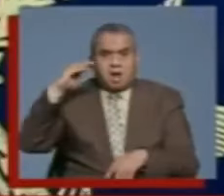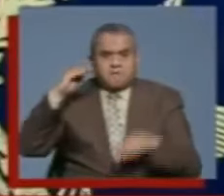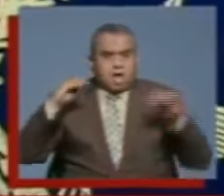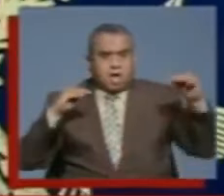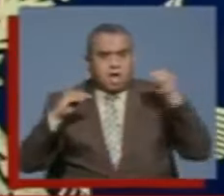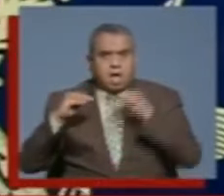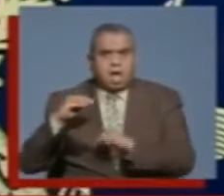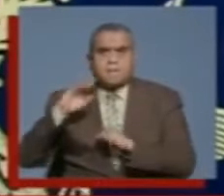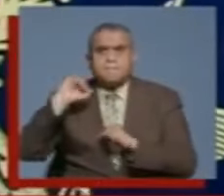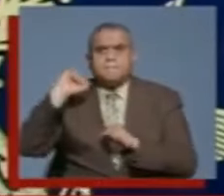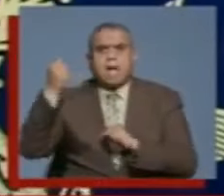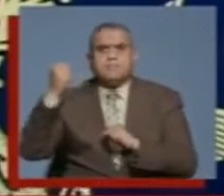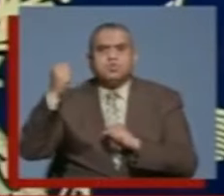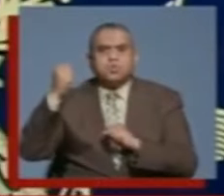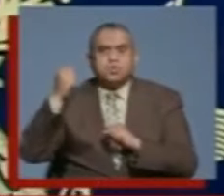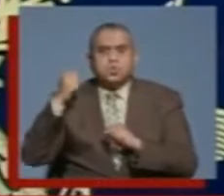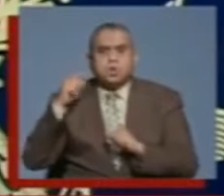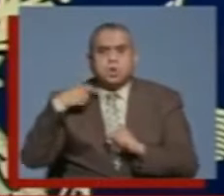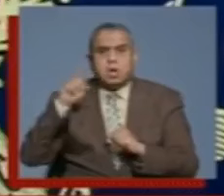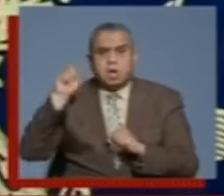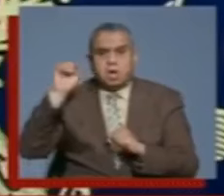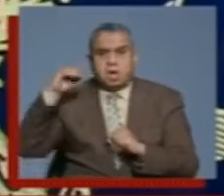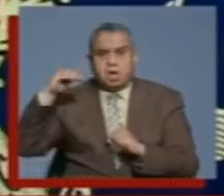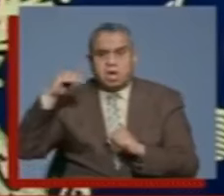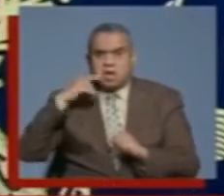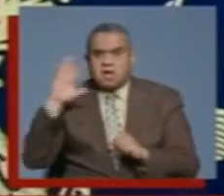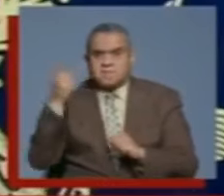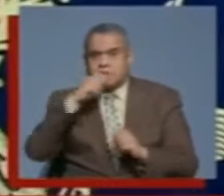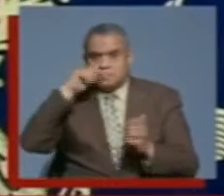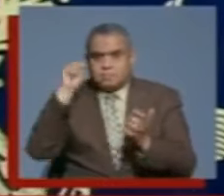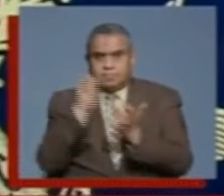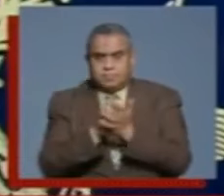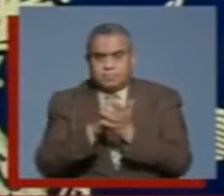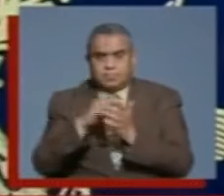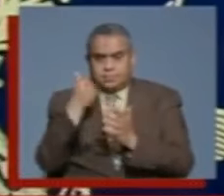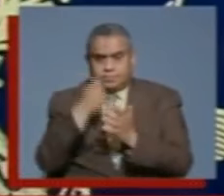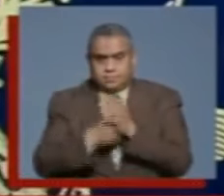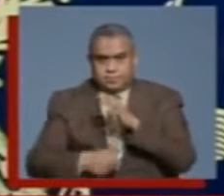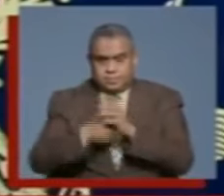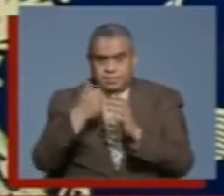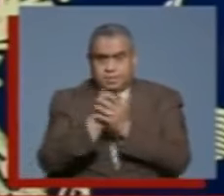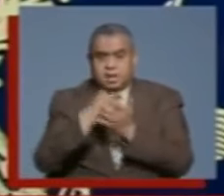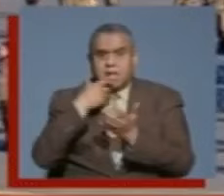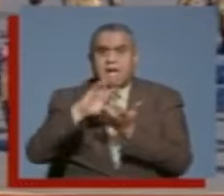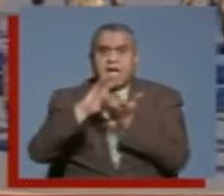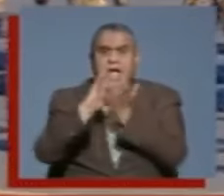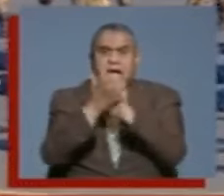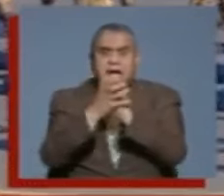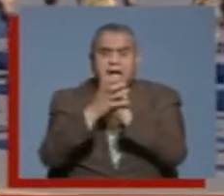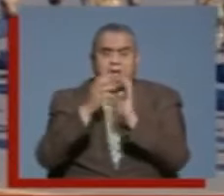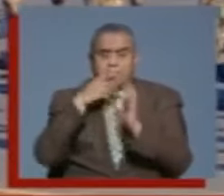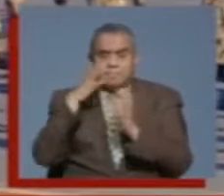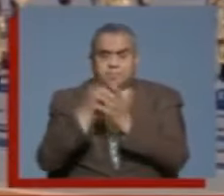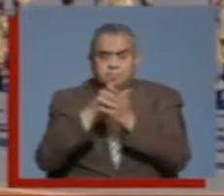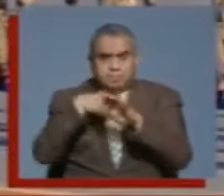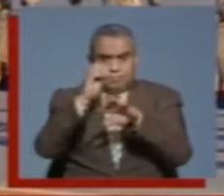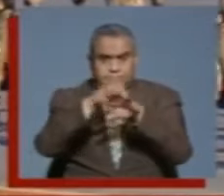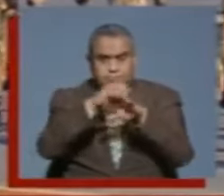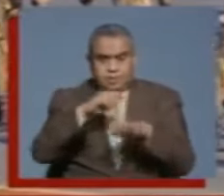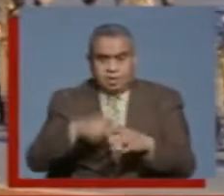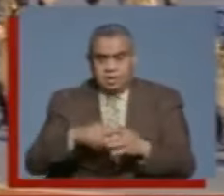فعلا عندنا جدية كلنا كمجتمع دولي على إن يبقى في فرصة